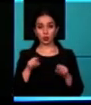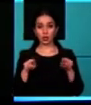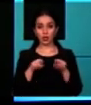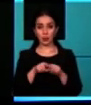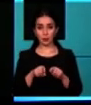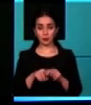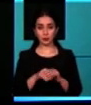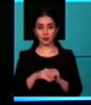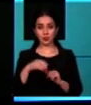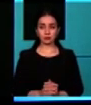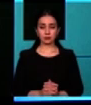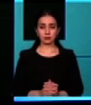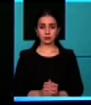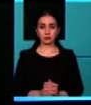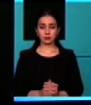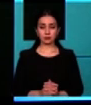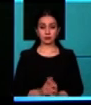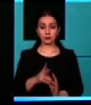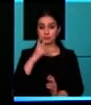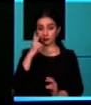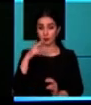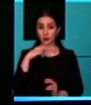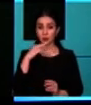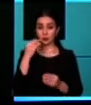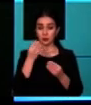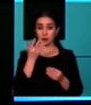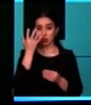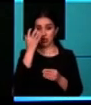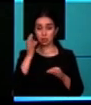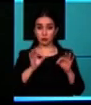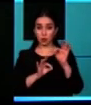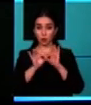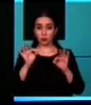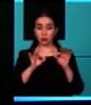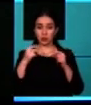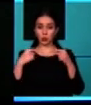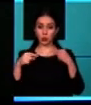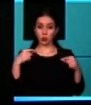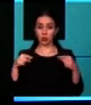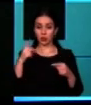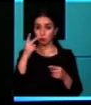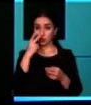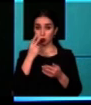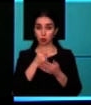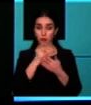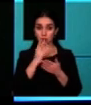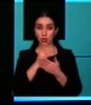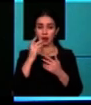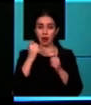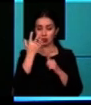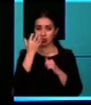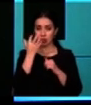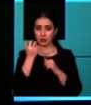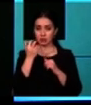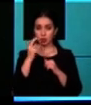папкасыге жойлаштырамыз. Этібар берамыз, расымларымызы өлчамлары түрлі қыл. Бұны көріш үшін, мұны рақар бір